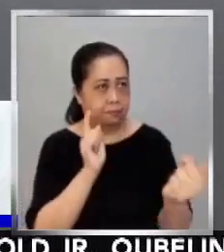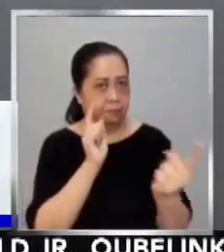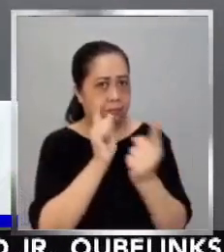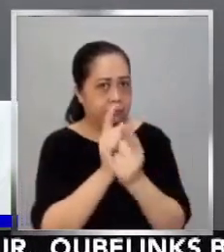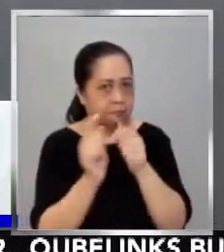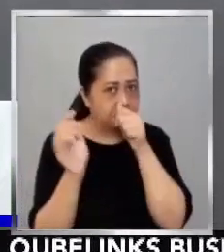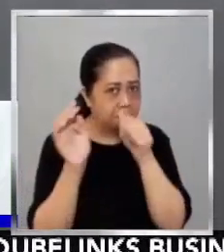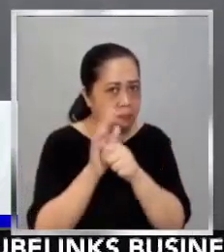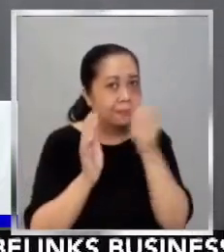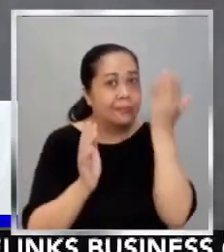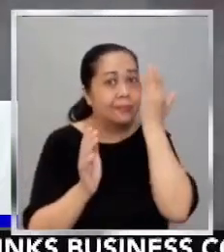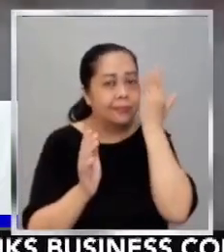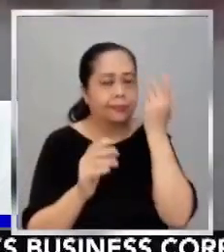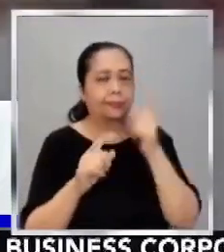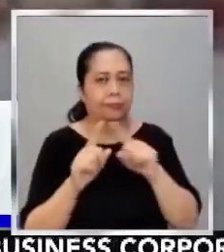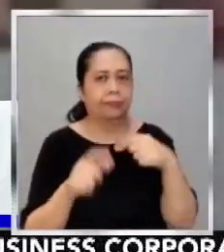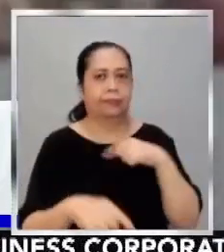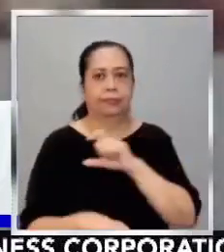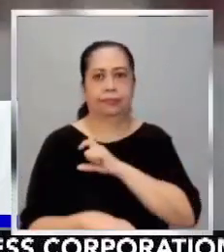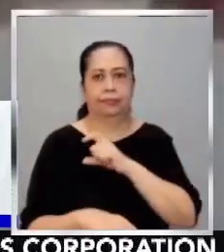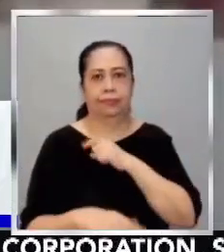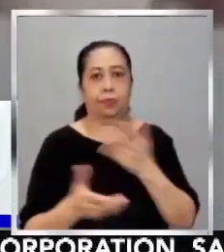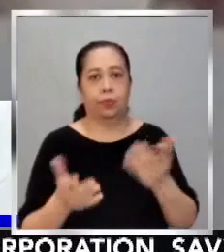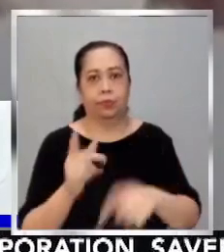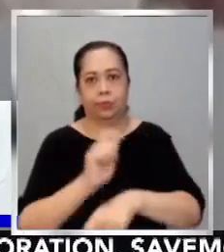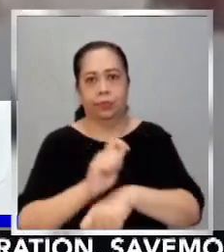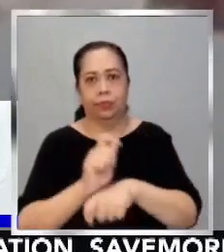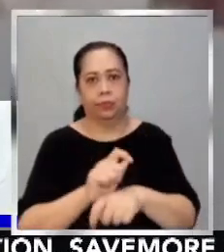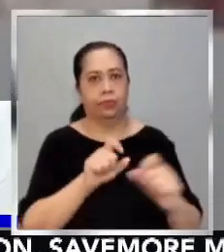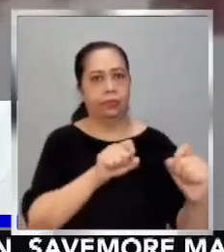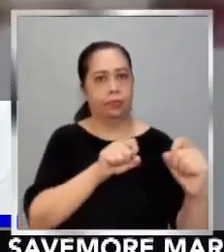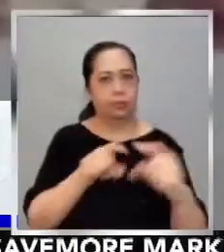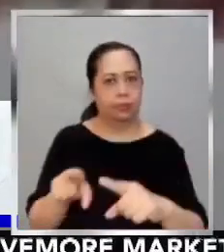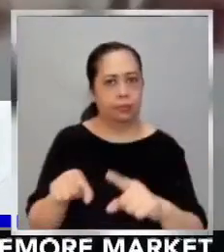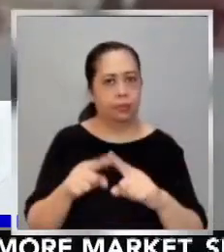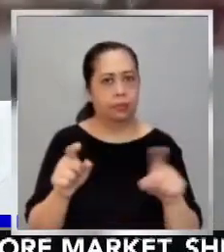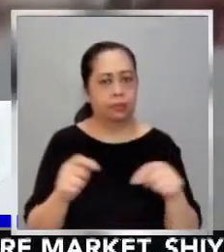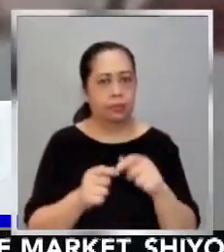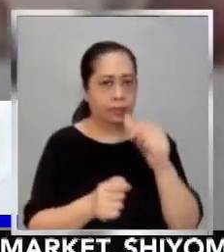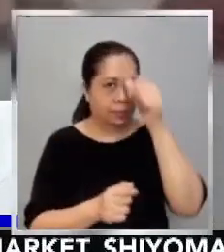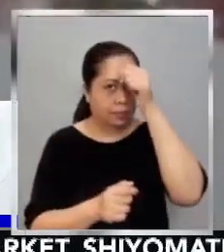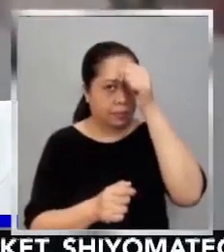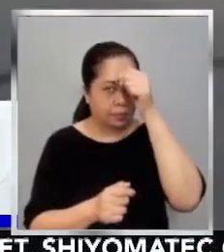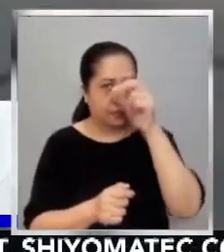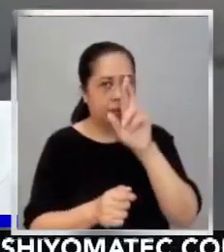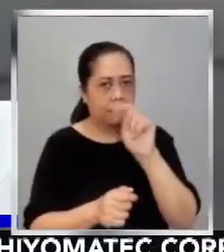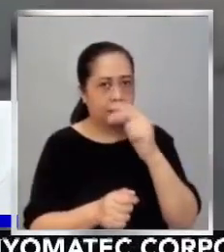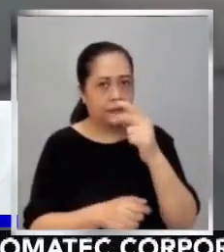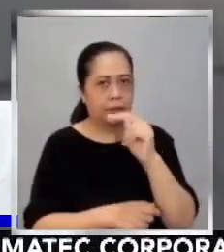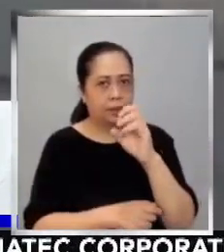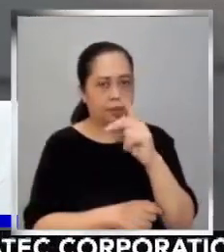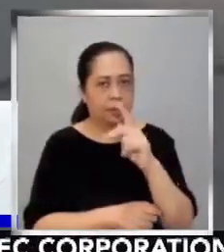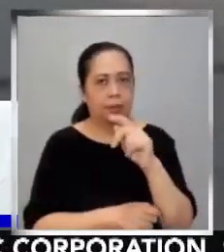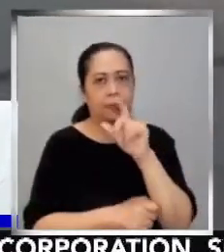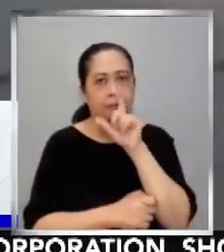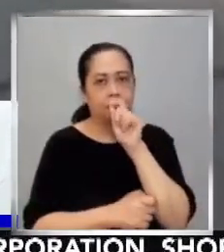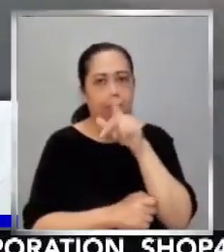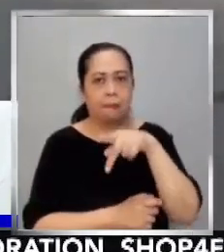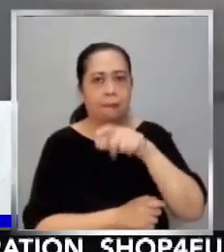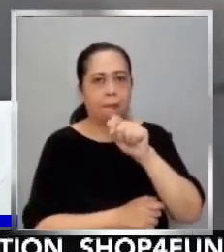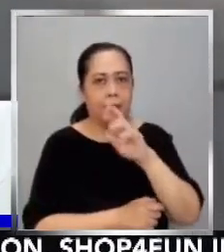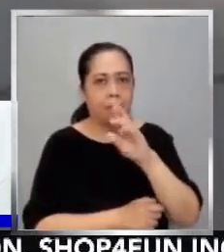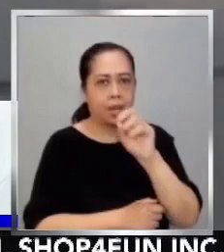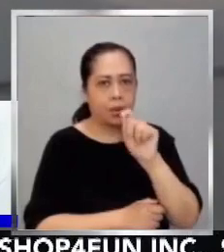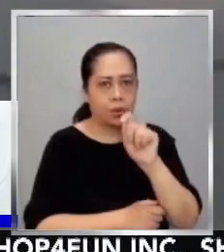police officer sa Tondo, Maynila para magbenta ng Indian ringneck parrot. Nang maisara